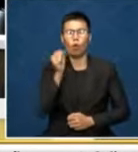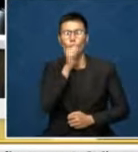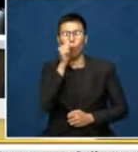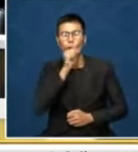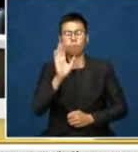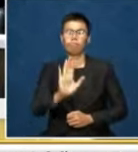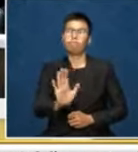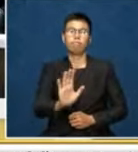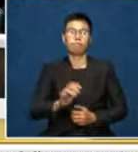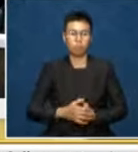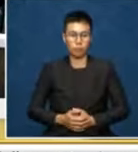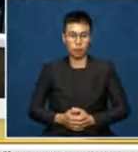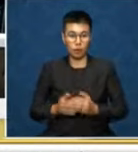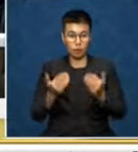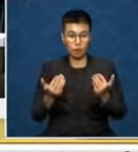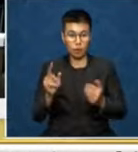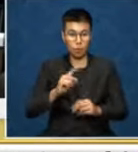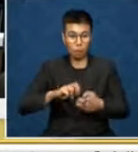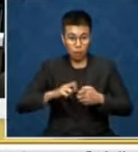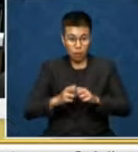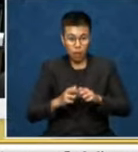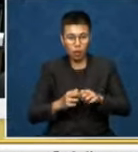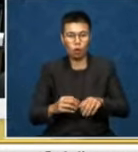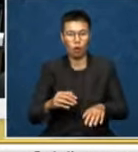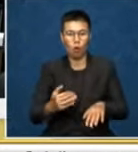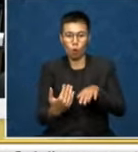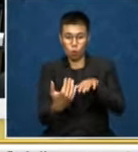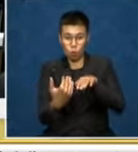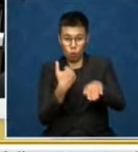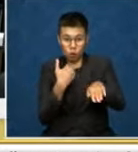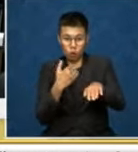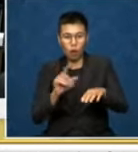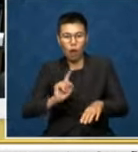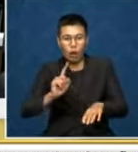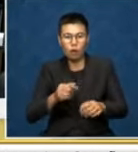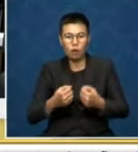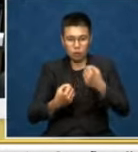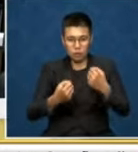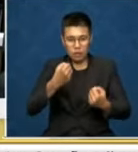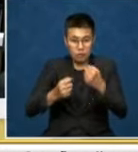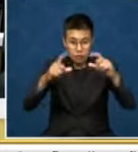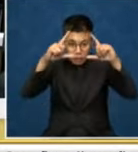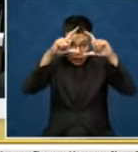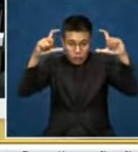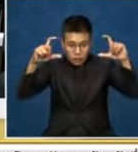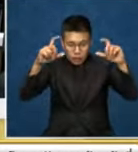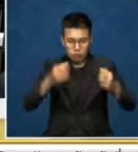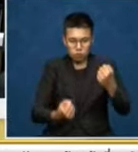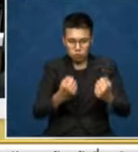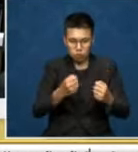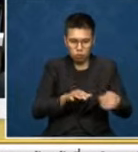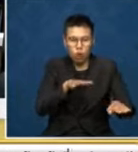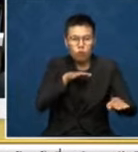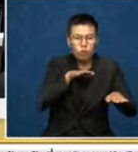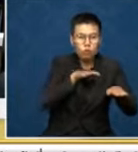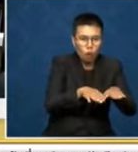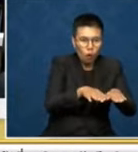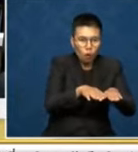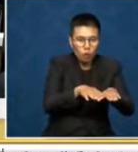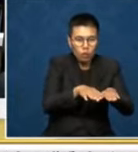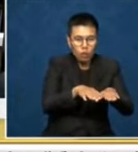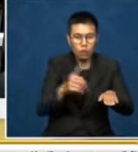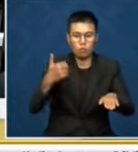2ครับปัญหาการจอดรถกีดขวางครับของทั้งแท็กซี่รถสาธารณะแล้วก็รถทัวร์นะครับซึ่ง